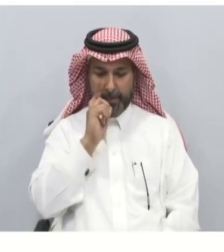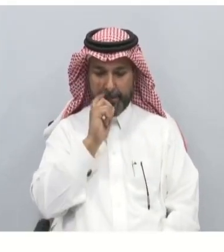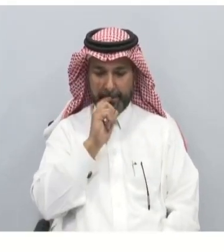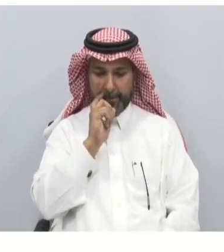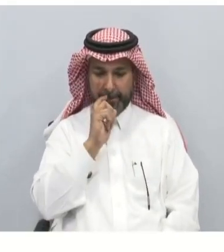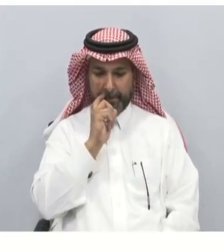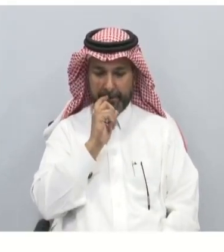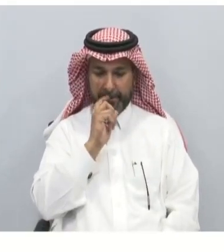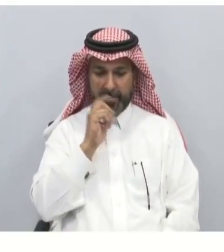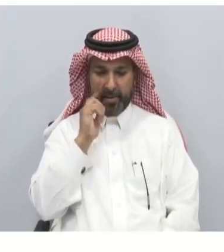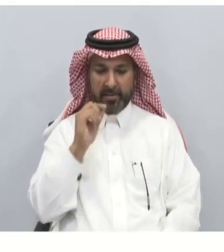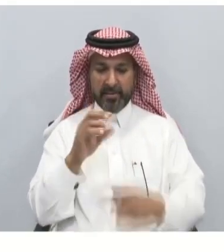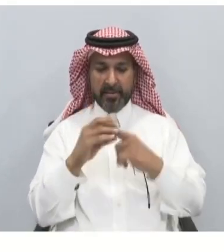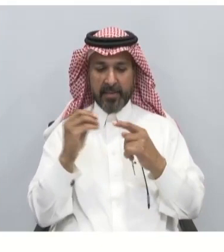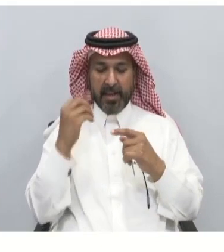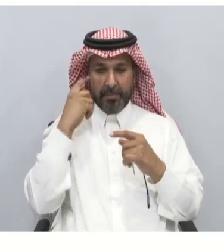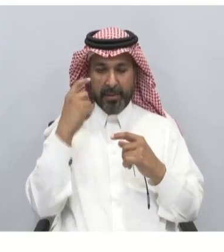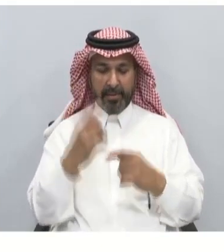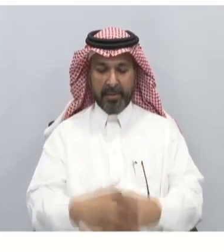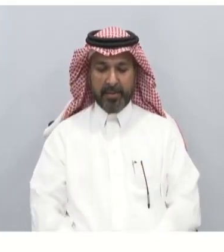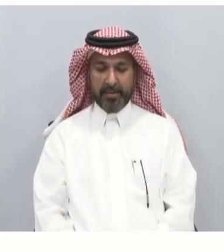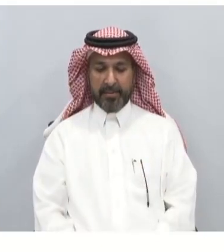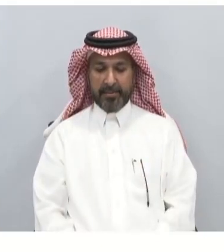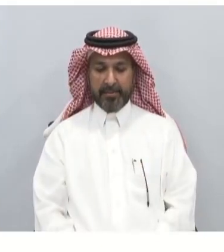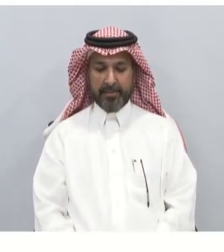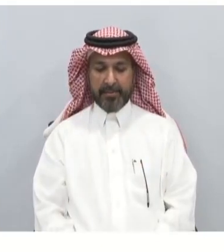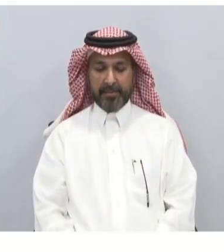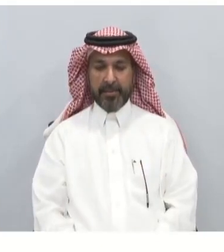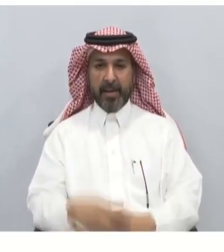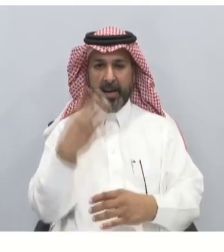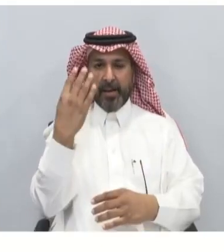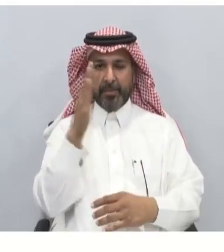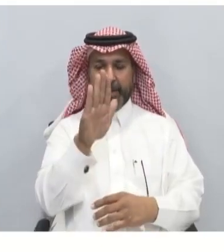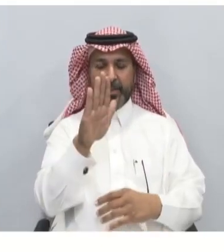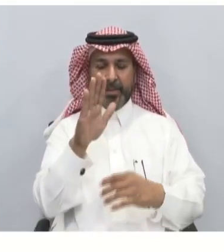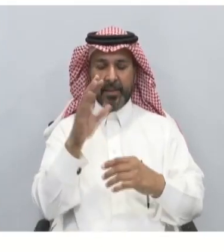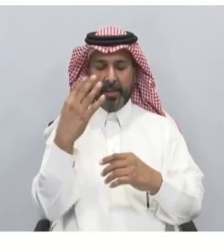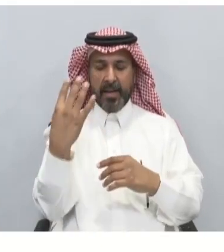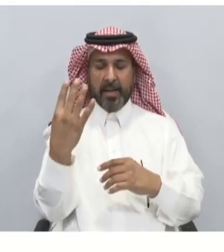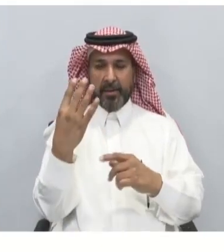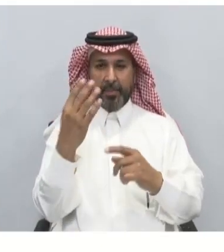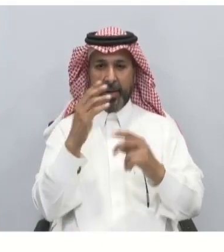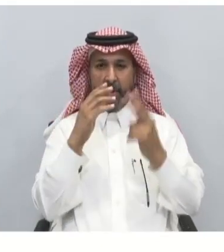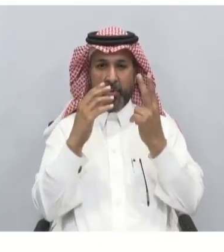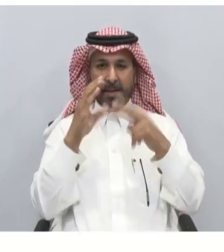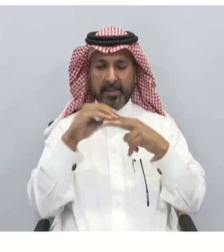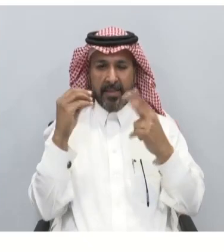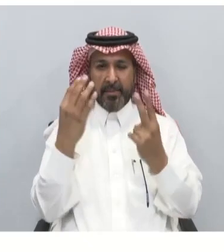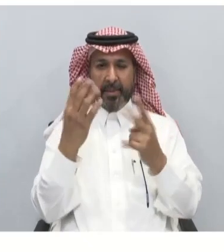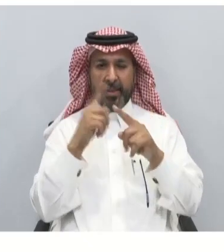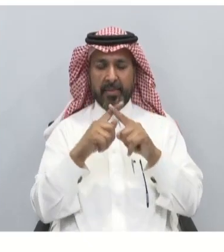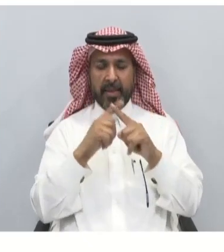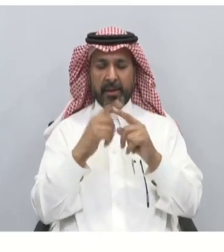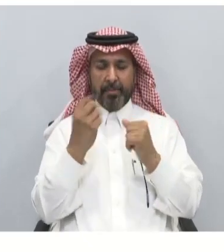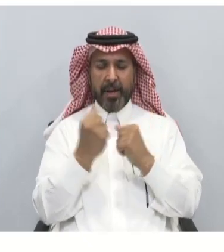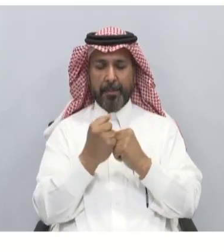2، دال لسالب 2 كانت دال سين تساوي 4 سين زائد 1، هذه الدالة كتبناها، نحن نريد دال